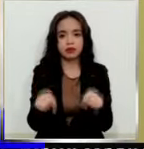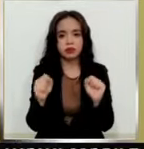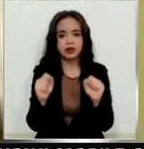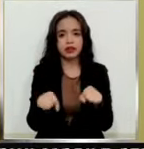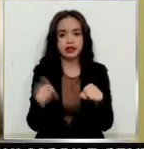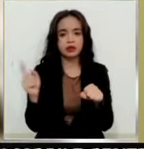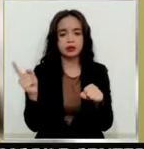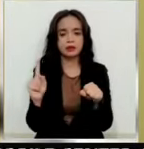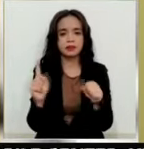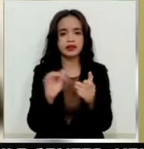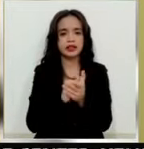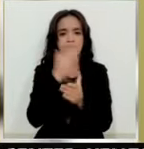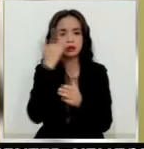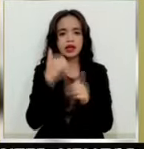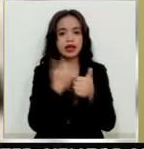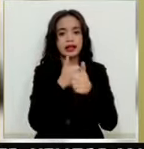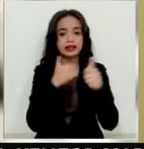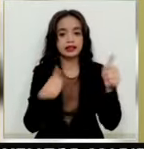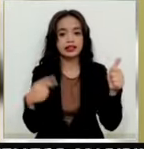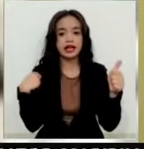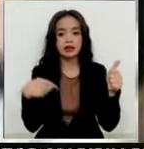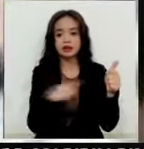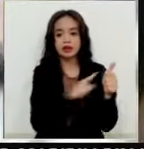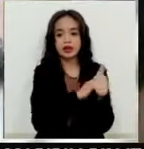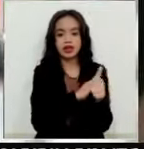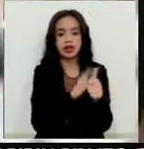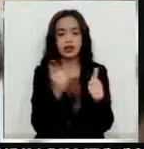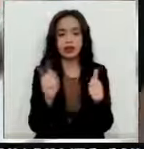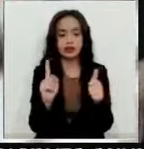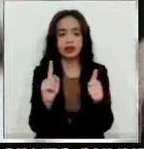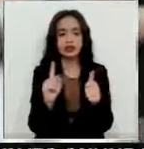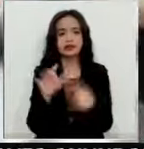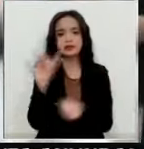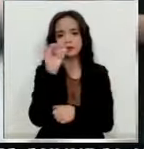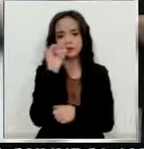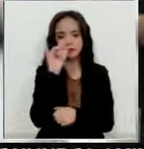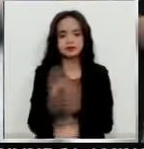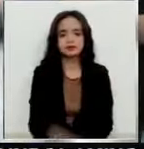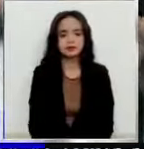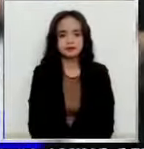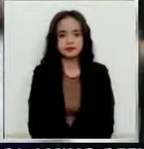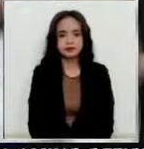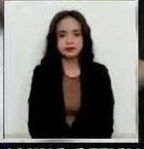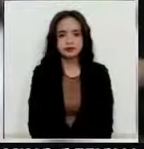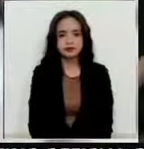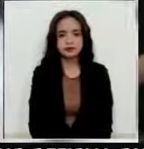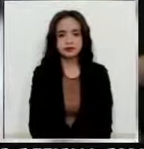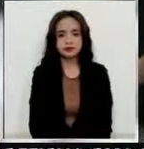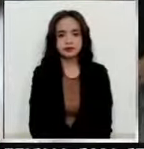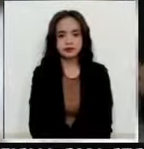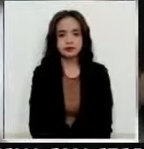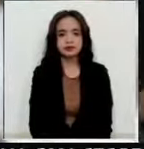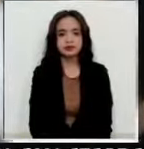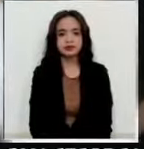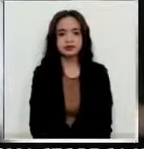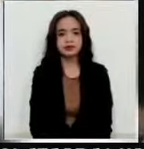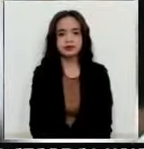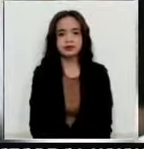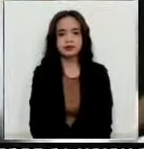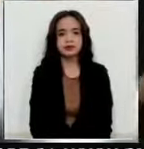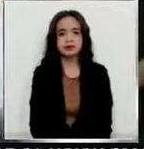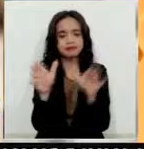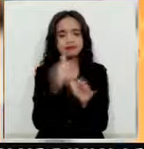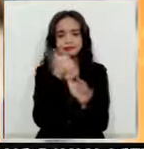po iniiwasan po natin yung mag-binge ng alcohol. Para sa GMA Integrated News, Ivan Mayrina nakatutok, 24